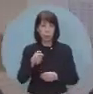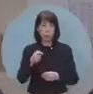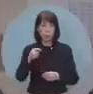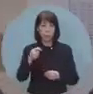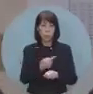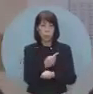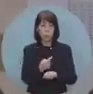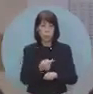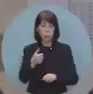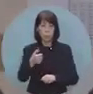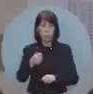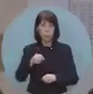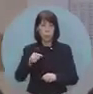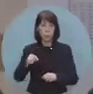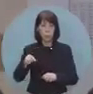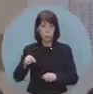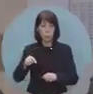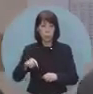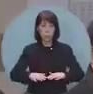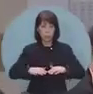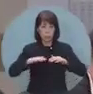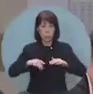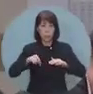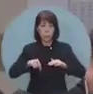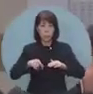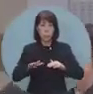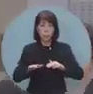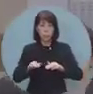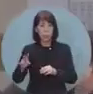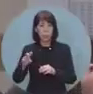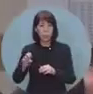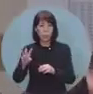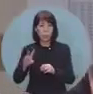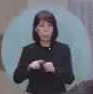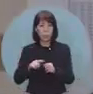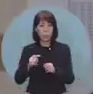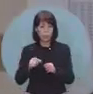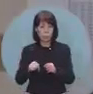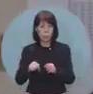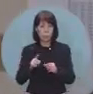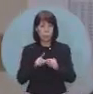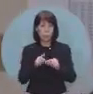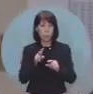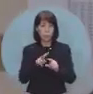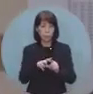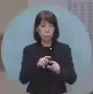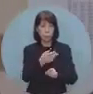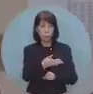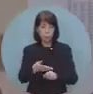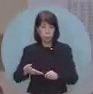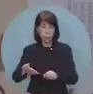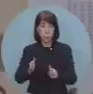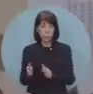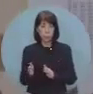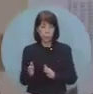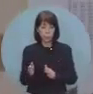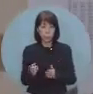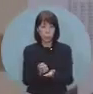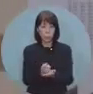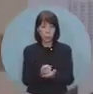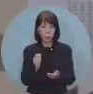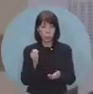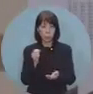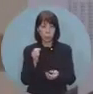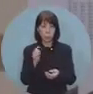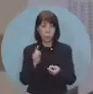降雨に伴う水害が頻発していることから平成24年に中小河川におけるとの整備方針を策定し目標